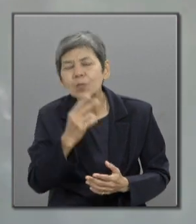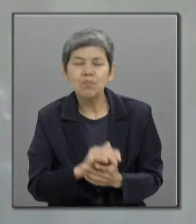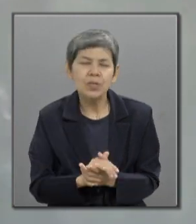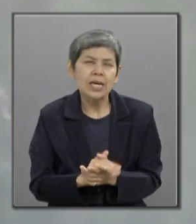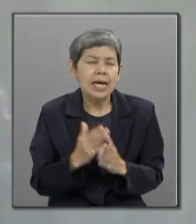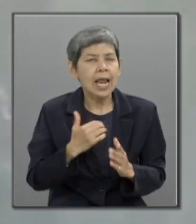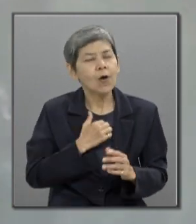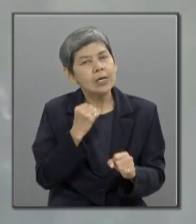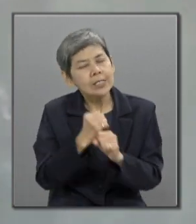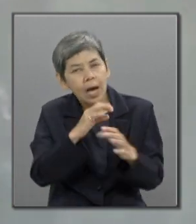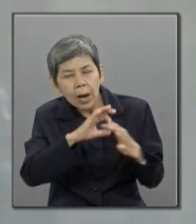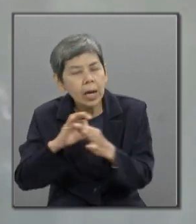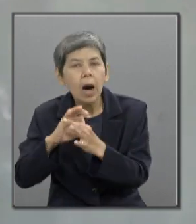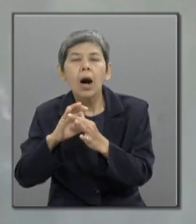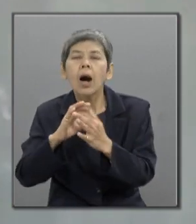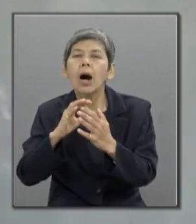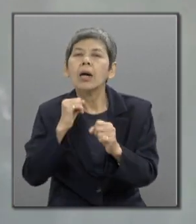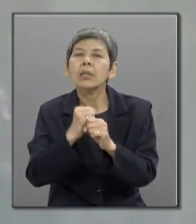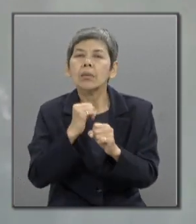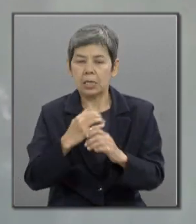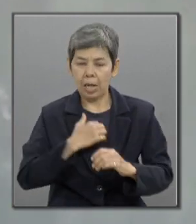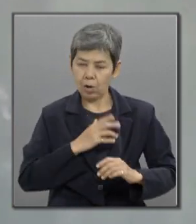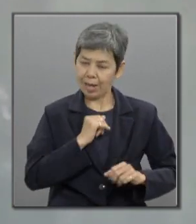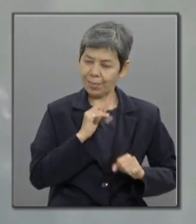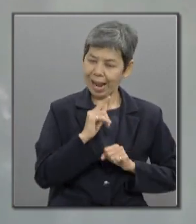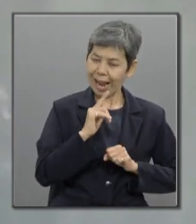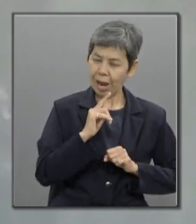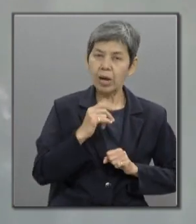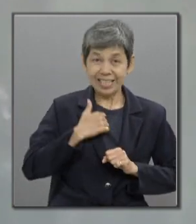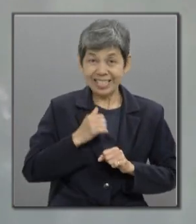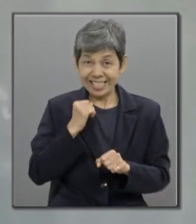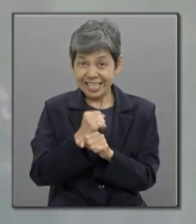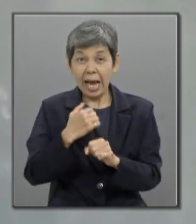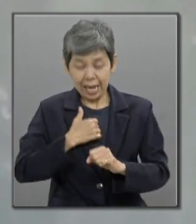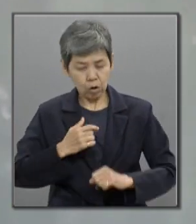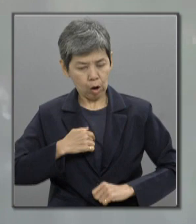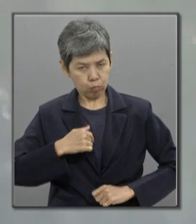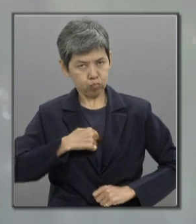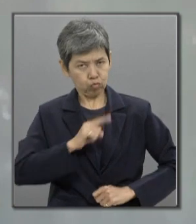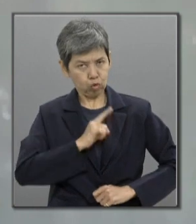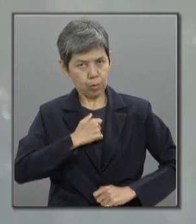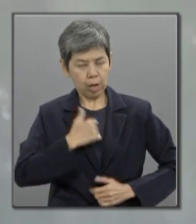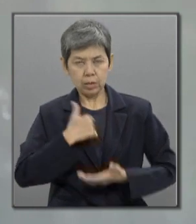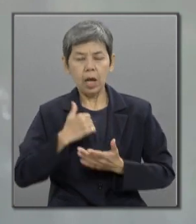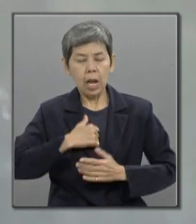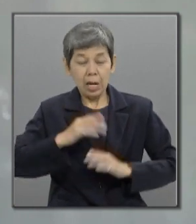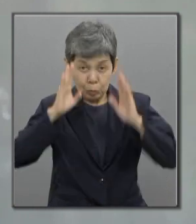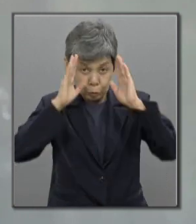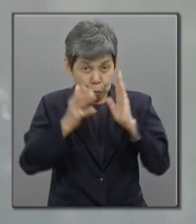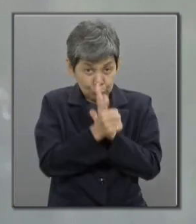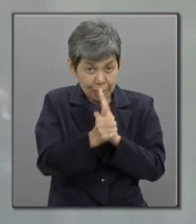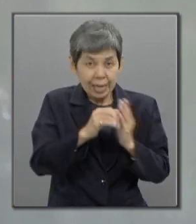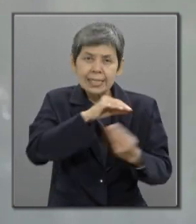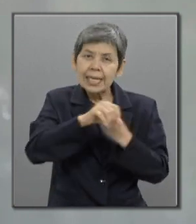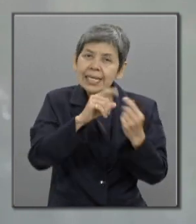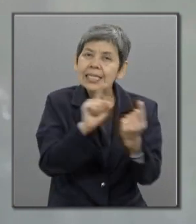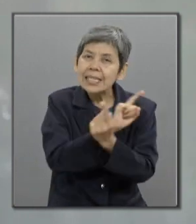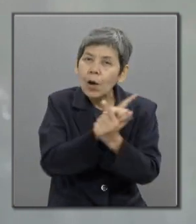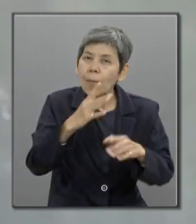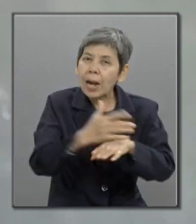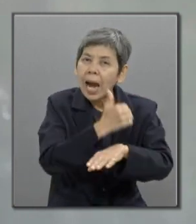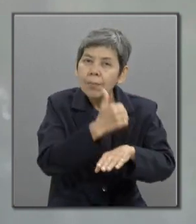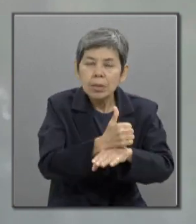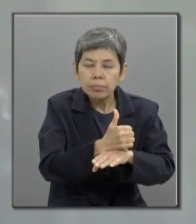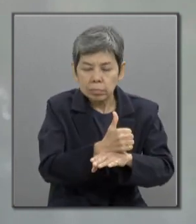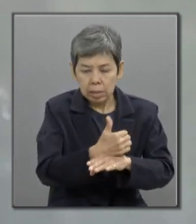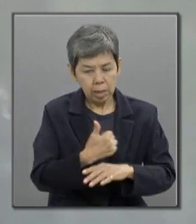จะทำให้เราไปซ้อนทับกับตัวบทบาทอื่นทั้งที่ตัวบทบาทที่เราเป็นนั้นเนี่ยผู้รู้ผู้เชี่ยวชาญเรื่องเศรษฐกิจสังคมการเมืองเข